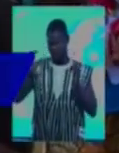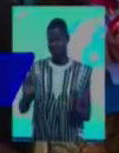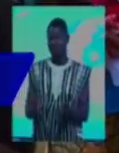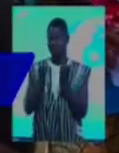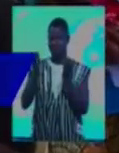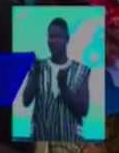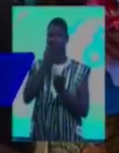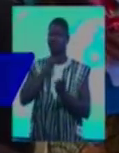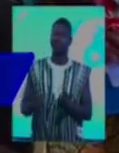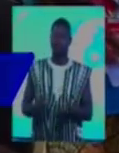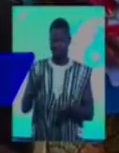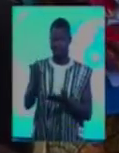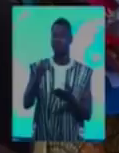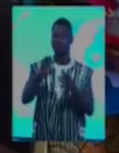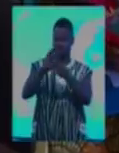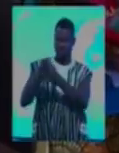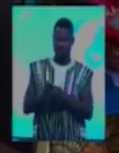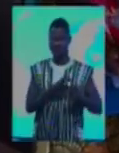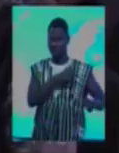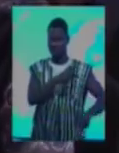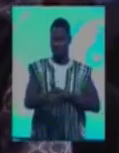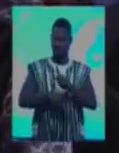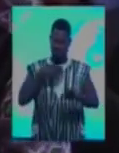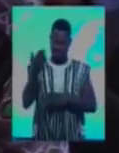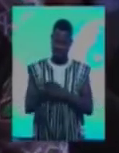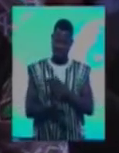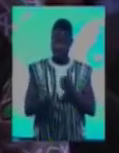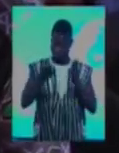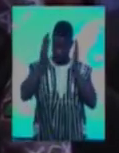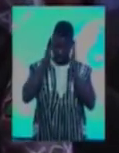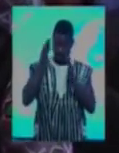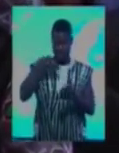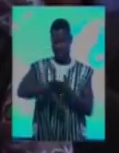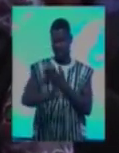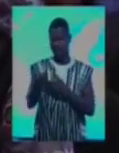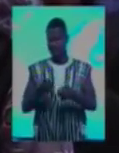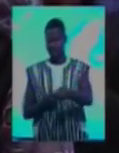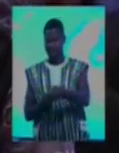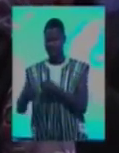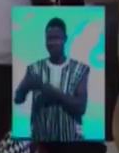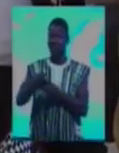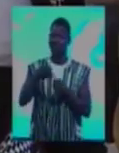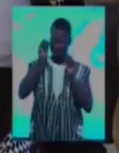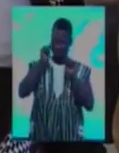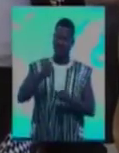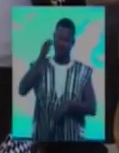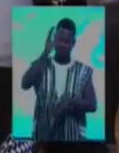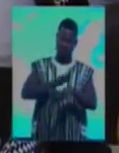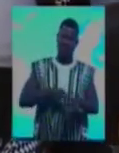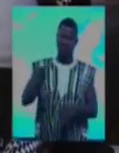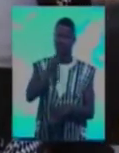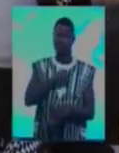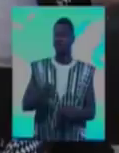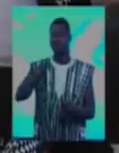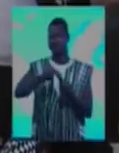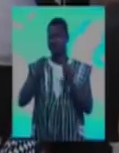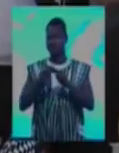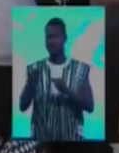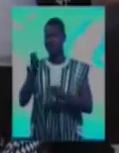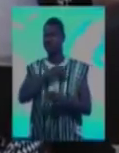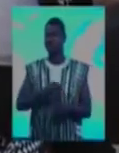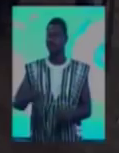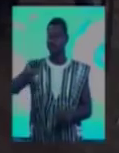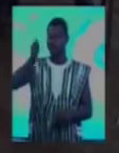invitant à plus de vigilance dans les transactions financières. Au besoin, ils peuvent appeler les numéros verts qui sont